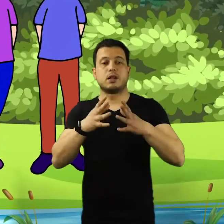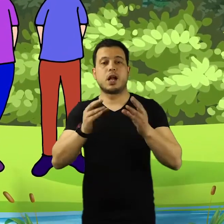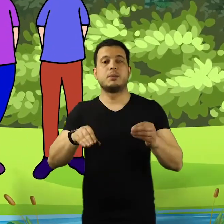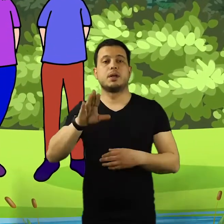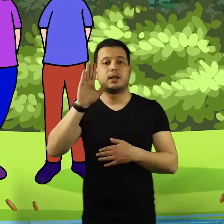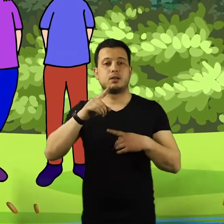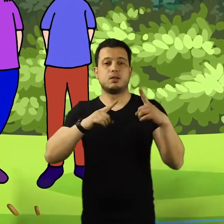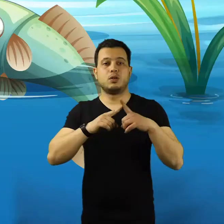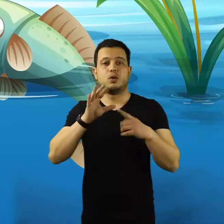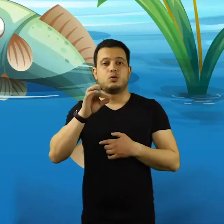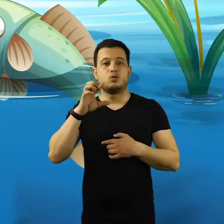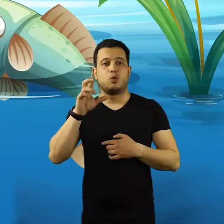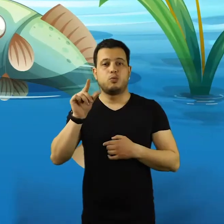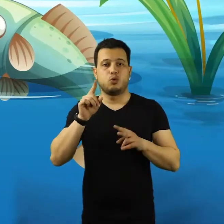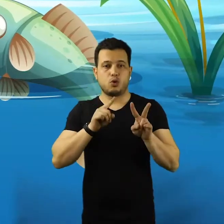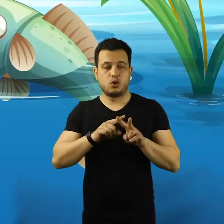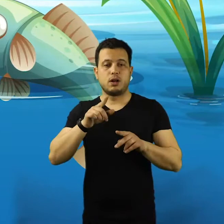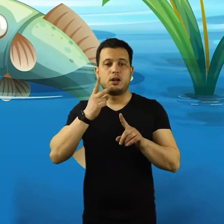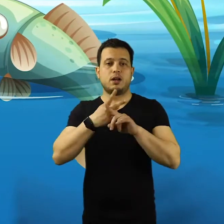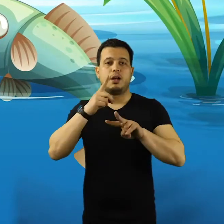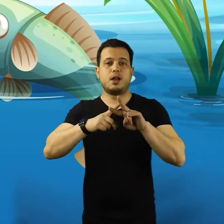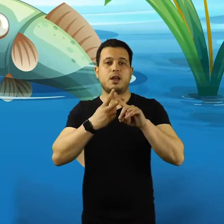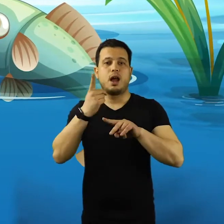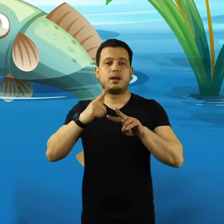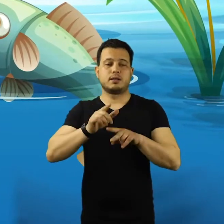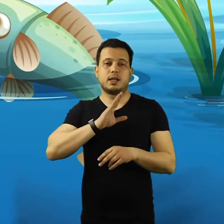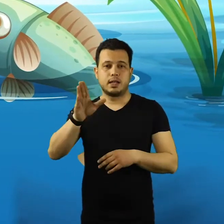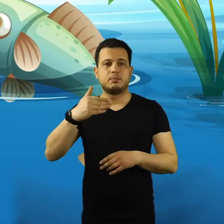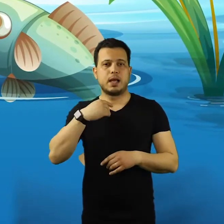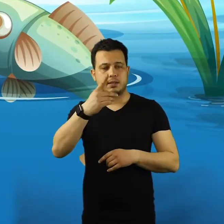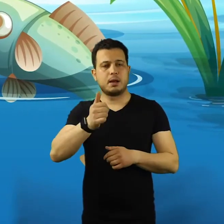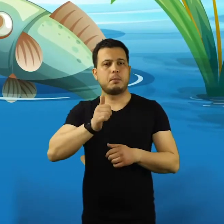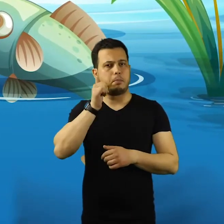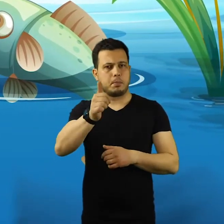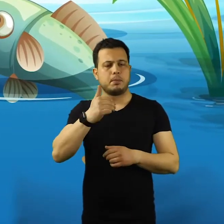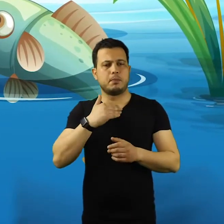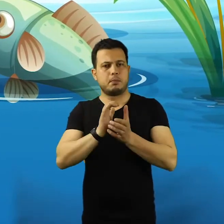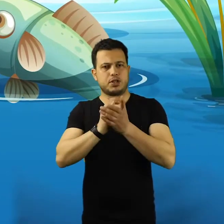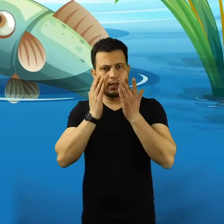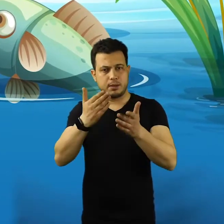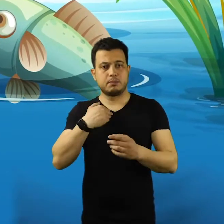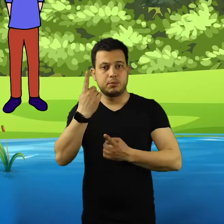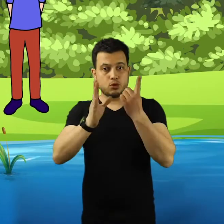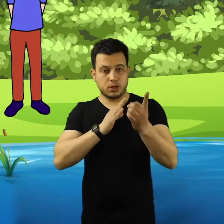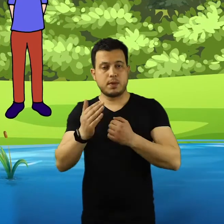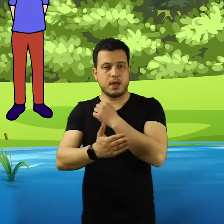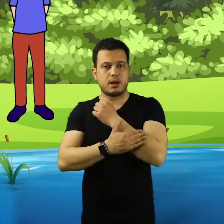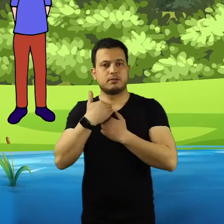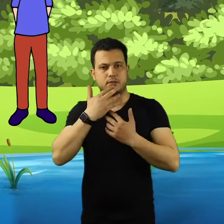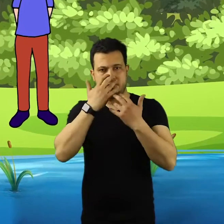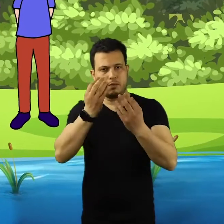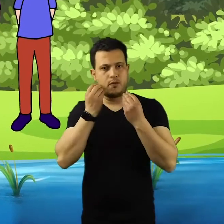yaylasına gidelim Size başarılar dilerim Eğer benim yardıma ihtiyacınız olursa ben hep buralardayım Bilge